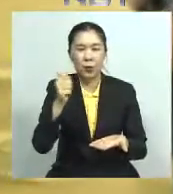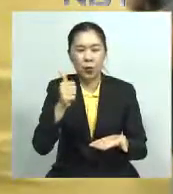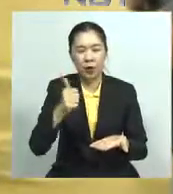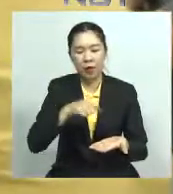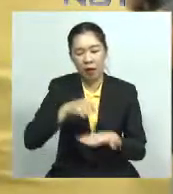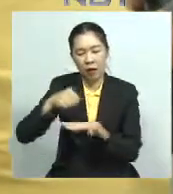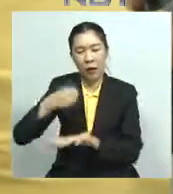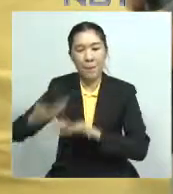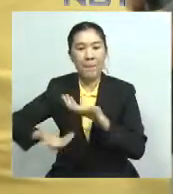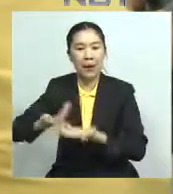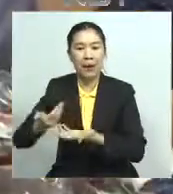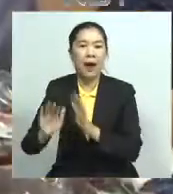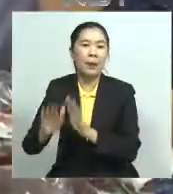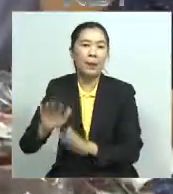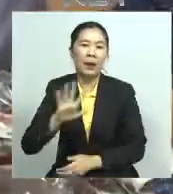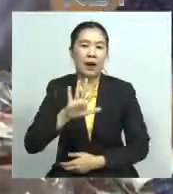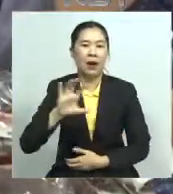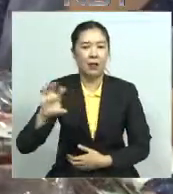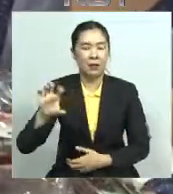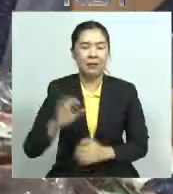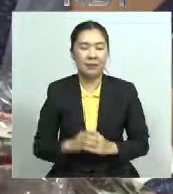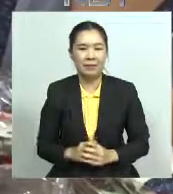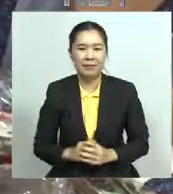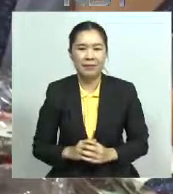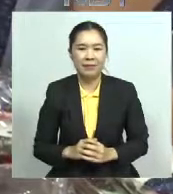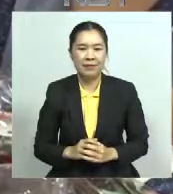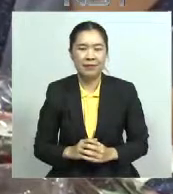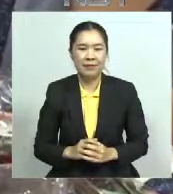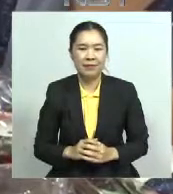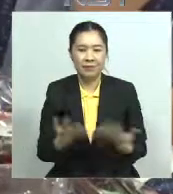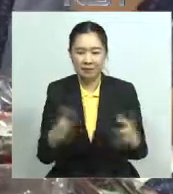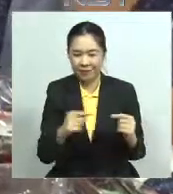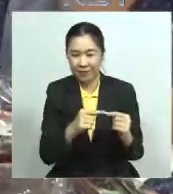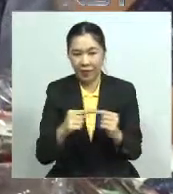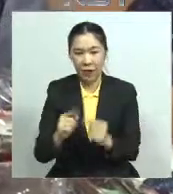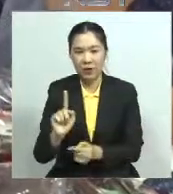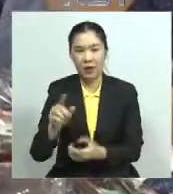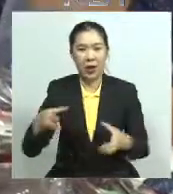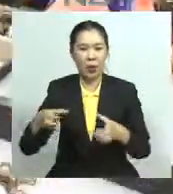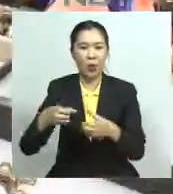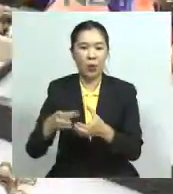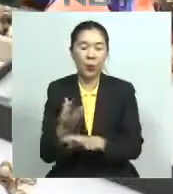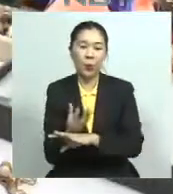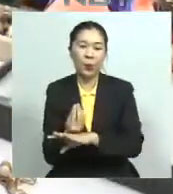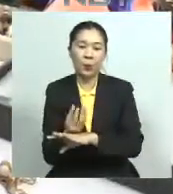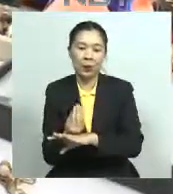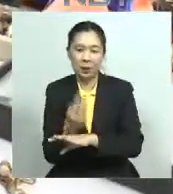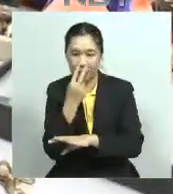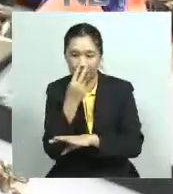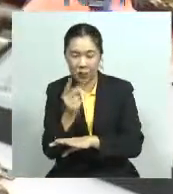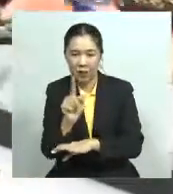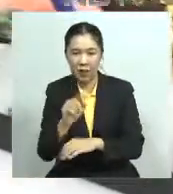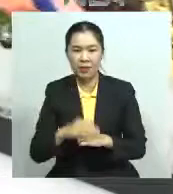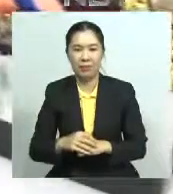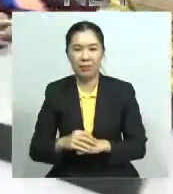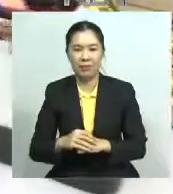ายได้จริงเนี่ยเกือบ500บาททีเดียวนะครับต่อมานะครับเดี๋ยวพาไปดูกลุ่มเครื่องประดับพามาดูนี่เลยนะครับ